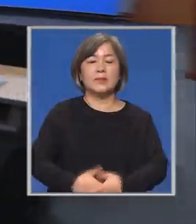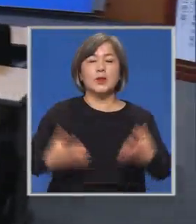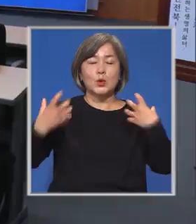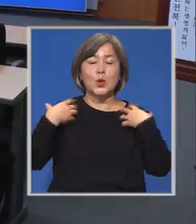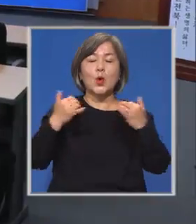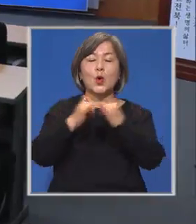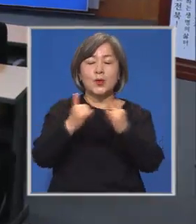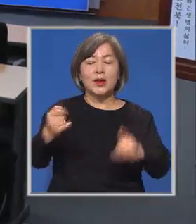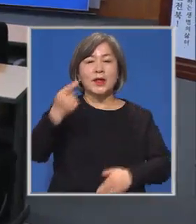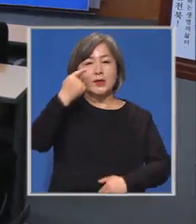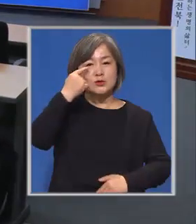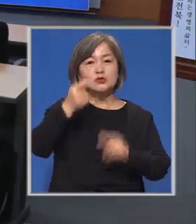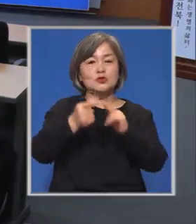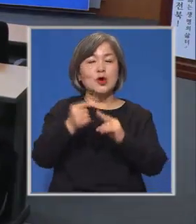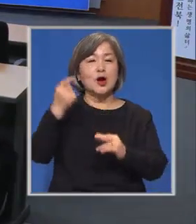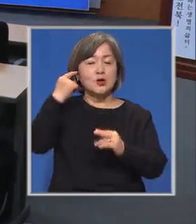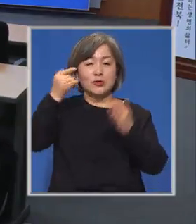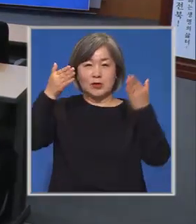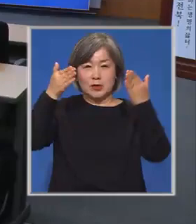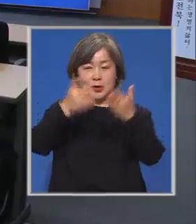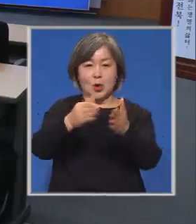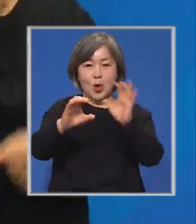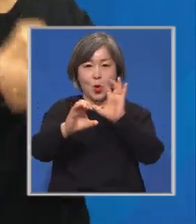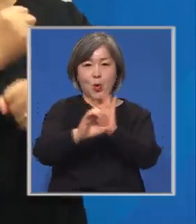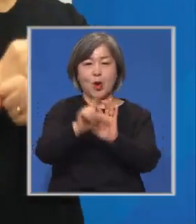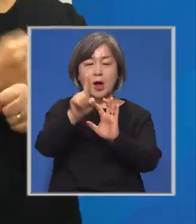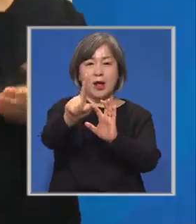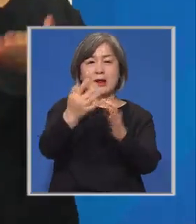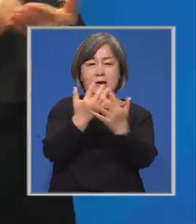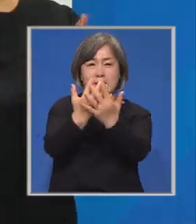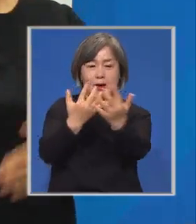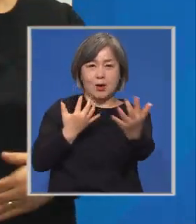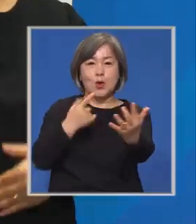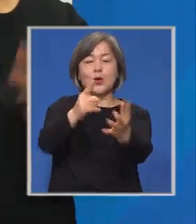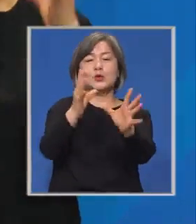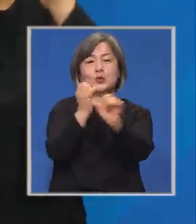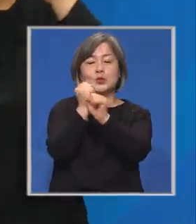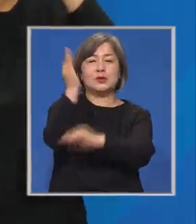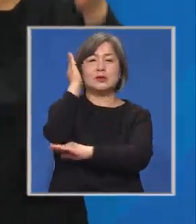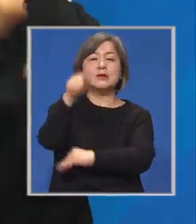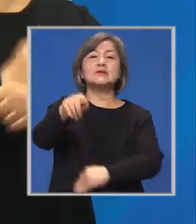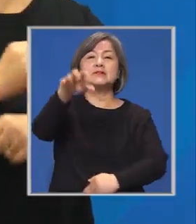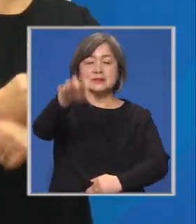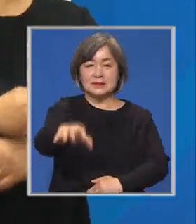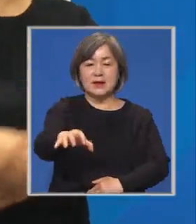도민의 눈과 귀가 쏠리는 코로나19 언론 브리핑 현장.